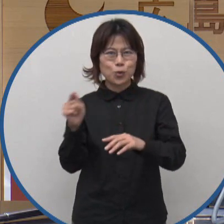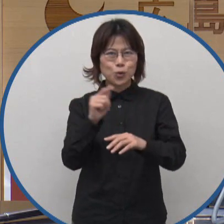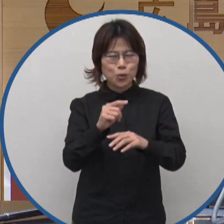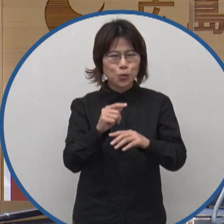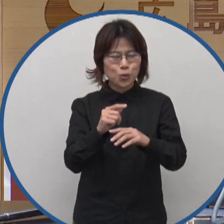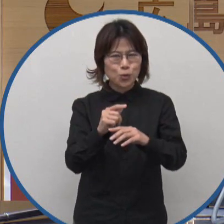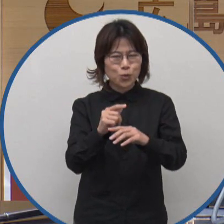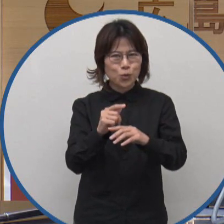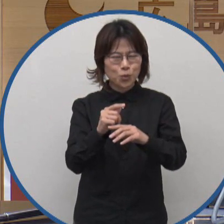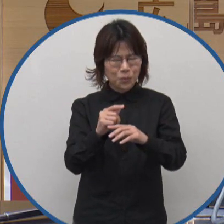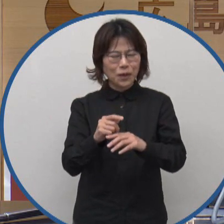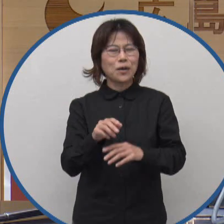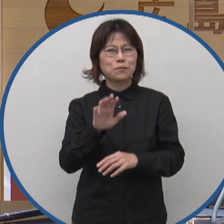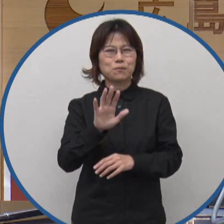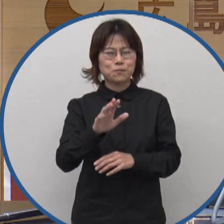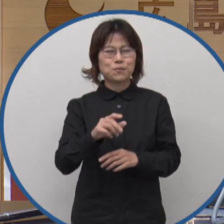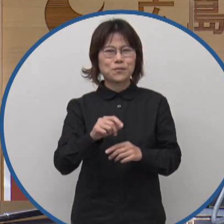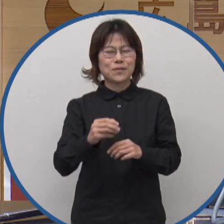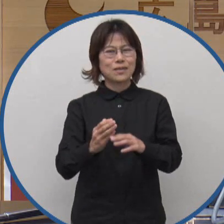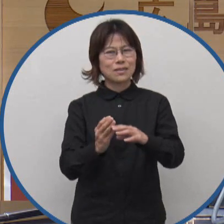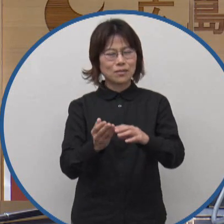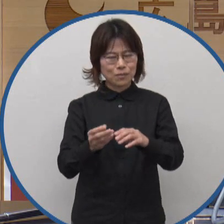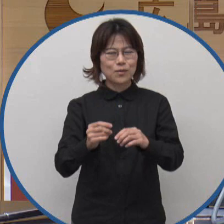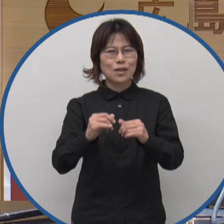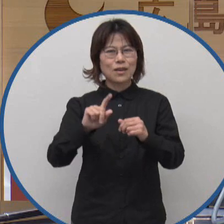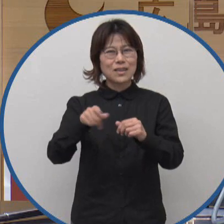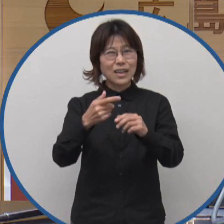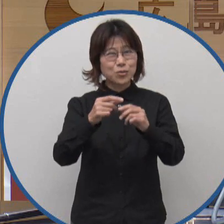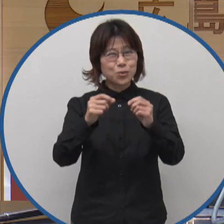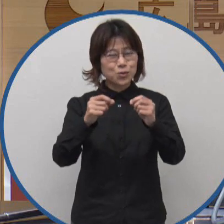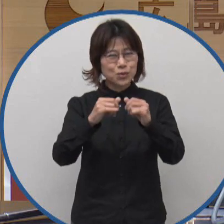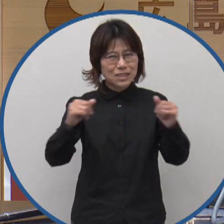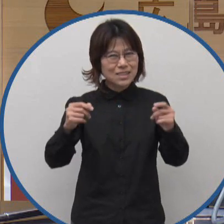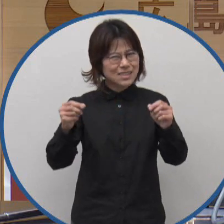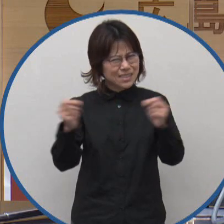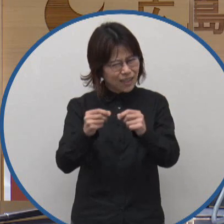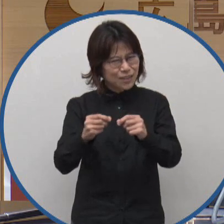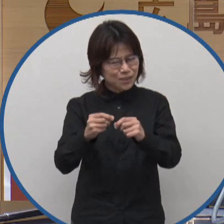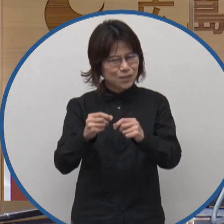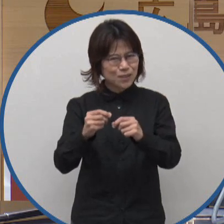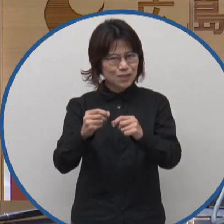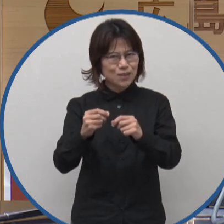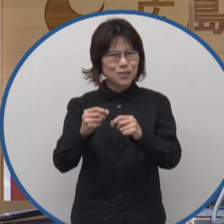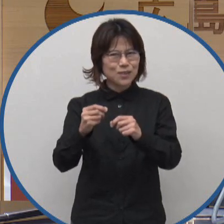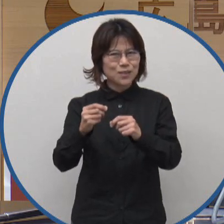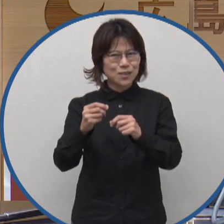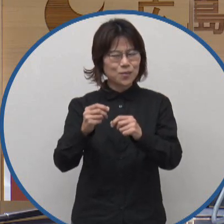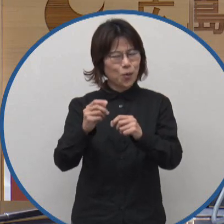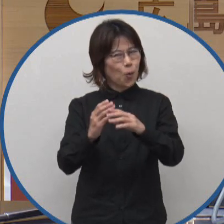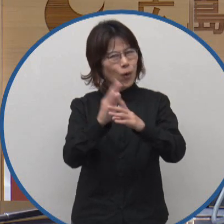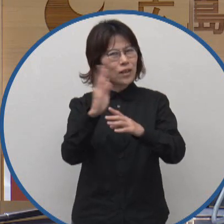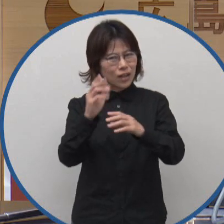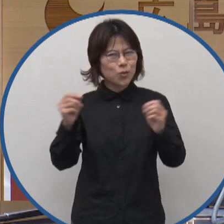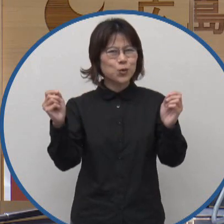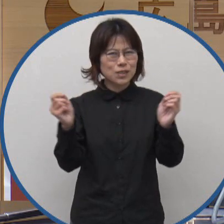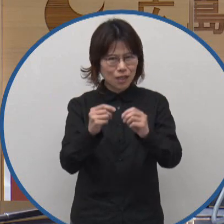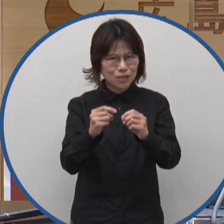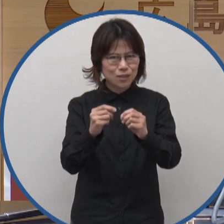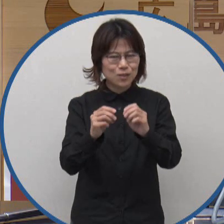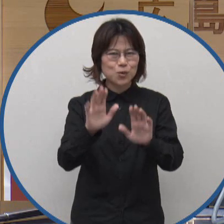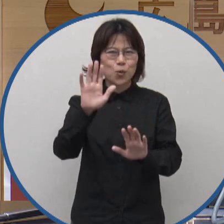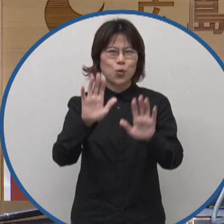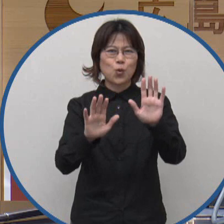準ということ は、高い水準であることは間違いないですね、 100人を超えるかどうかまでは 100人は超えないと思いますが、そうい